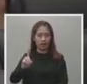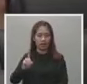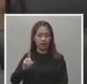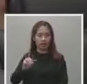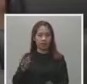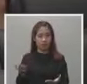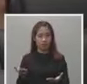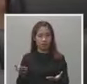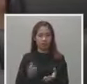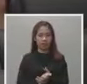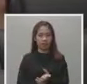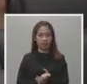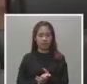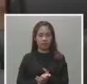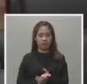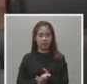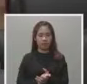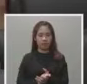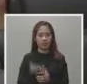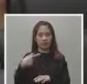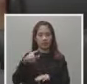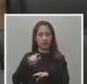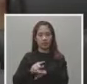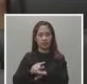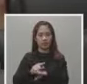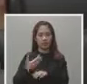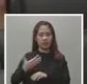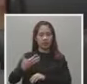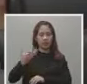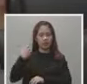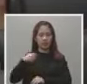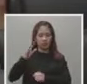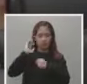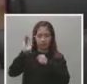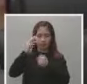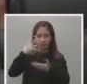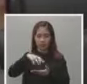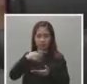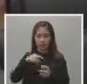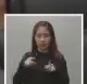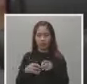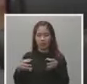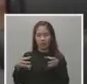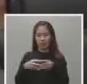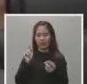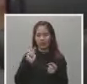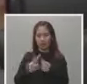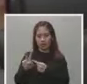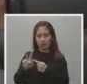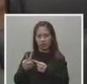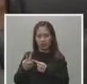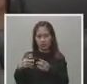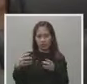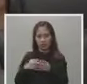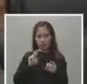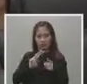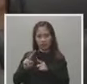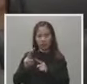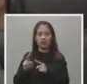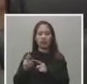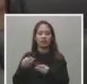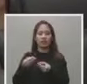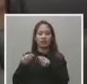นยันนะท่านประธานครับเมื่อสักครู่ที่ผมเล่าเป็นเรื่องของกลุ่มไลน์กลุ่มที่2ที่ส่งม